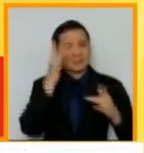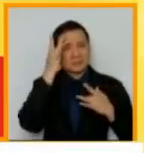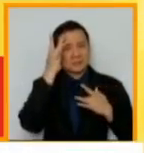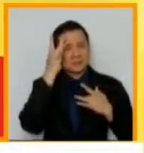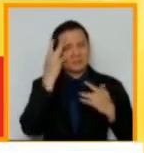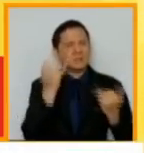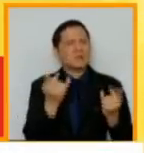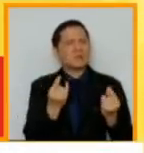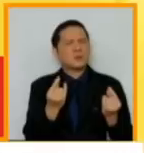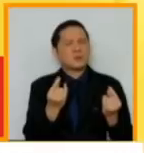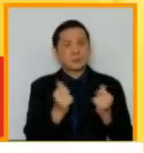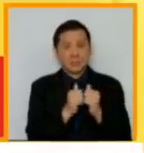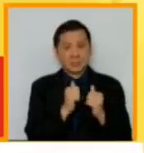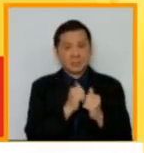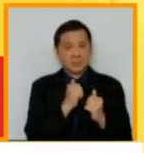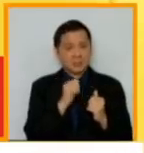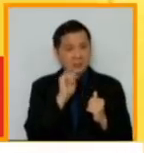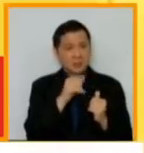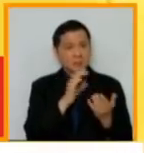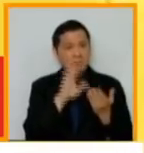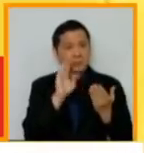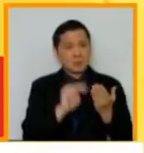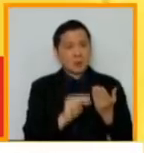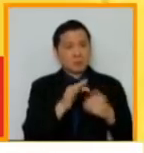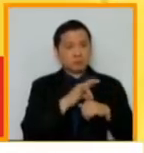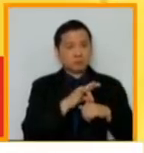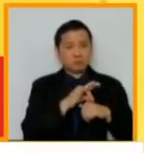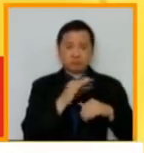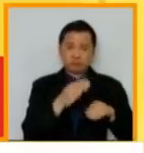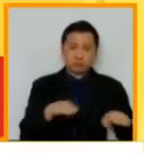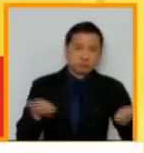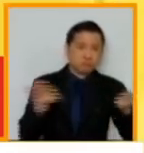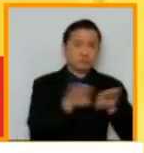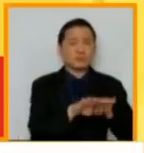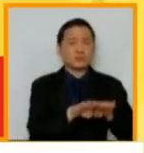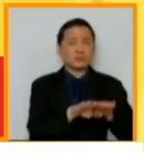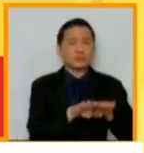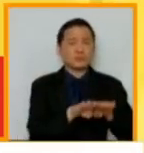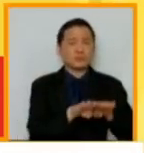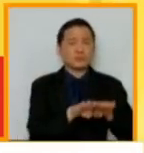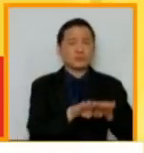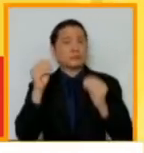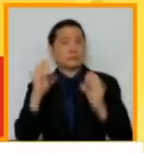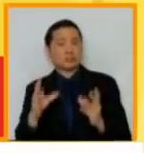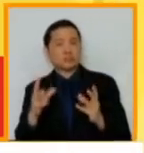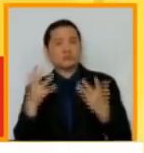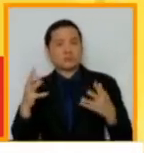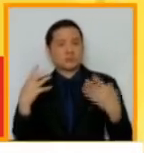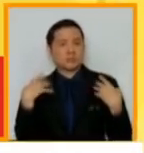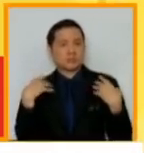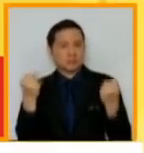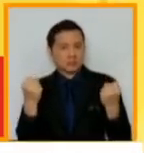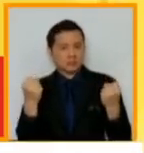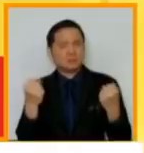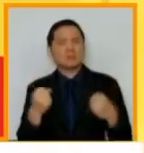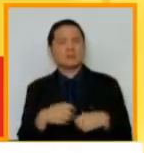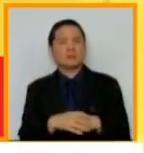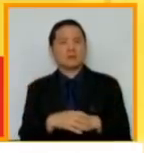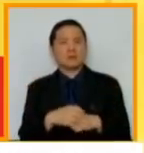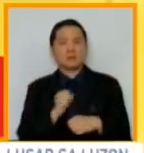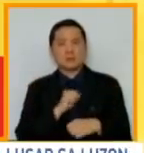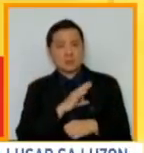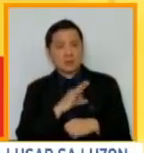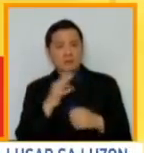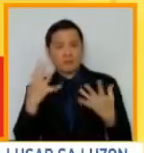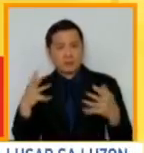yung face-to-face classes sa mga lugar na ito? O kapag once gumaling na po yung ating mga guro at iba pang mga personnel doon, ipapwede na